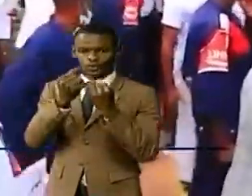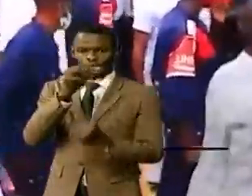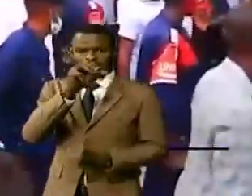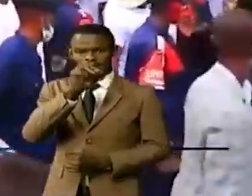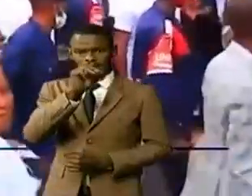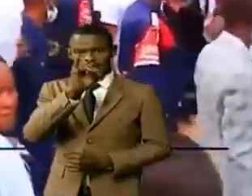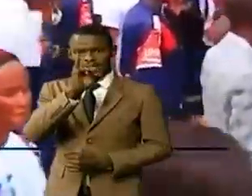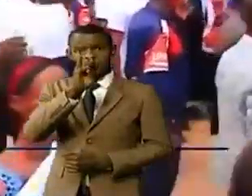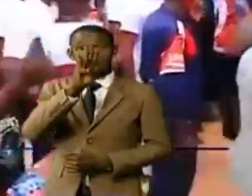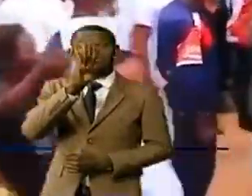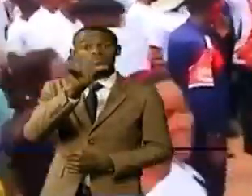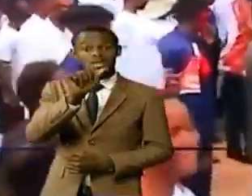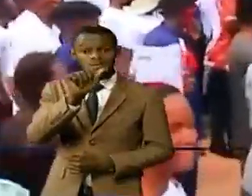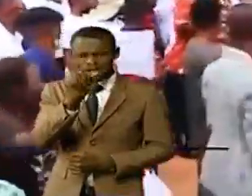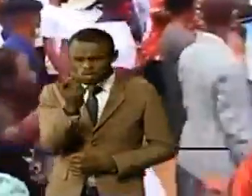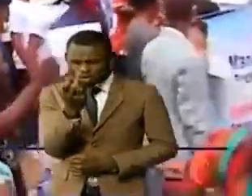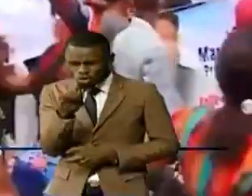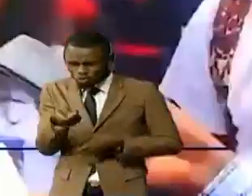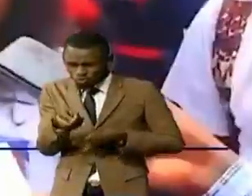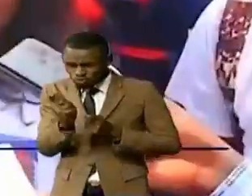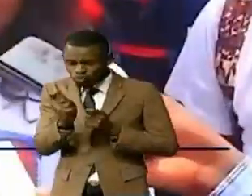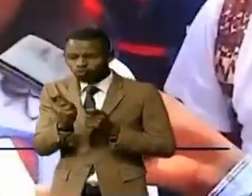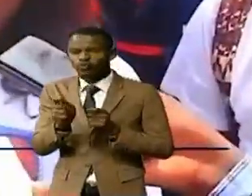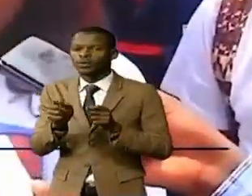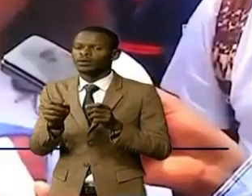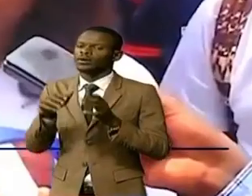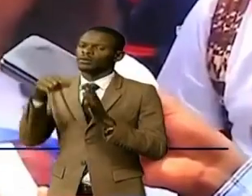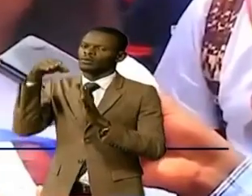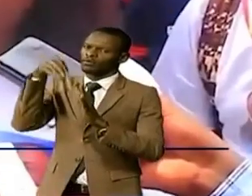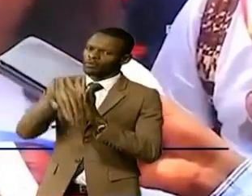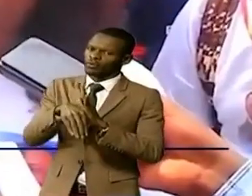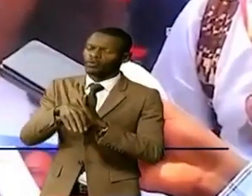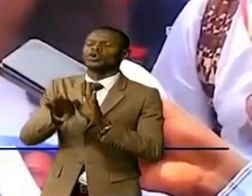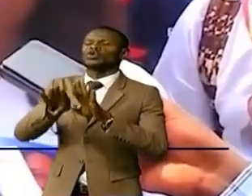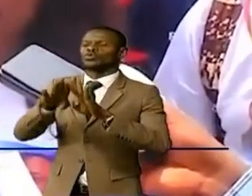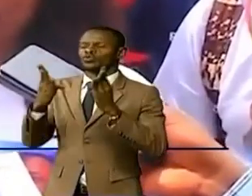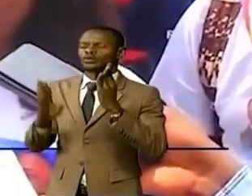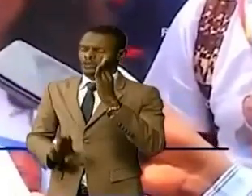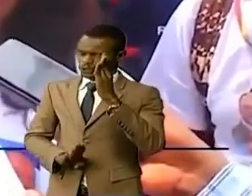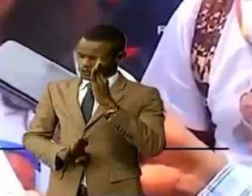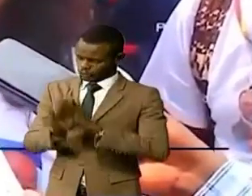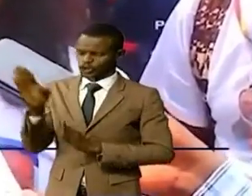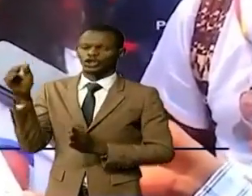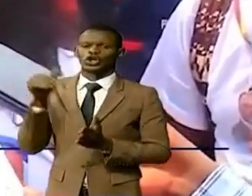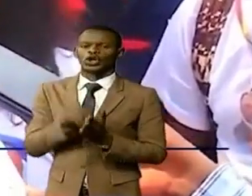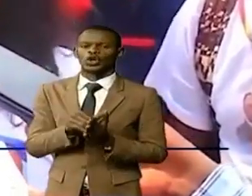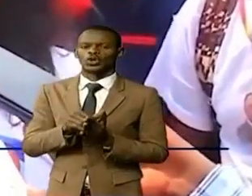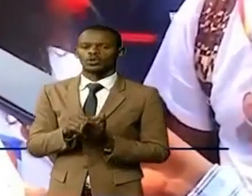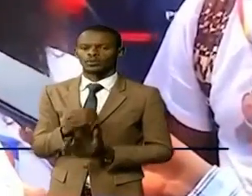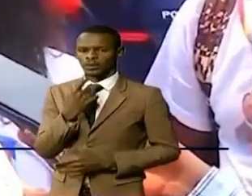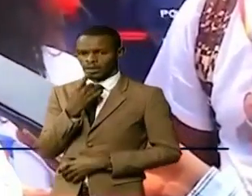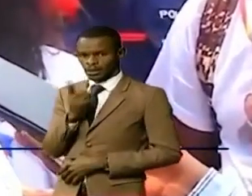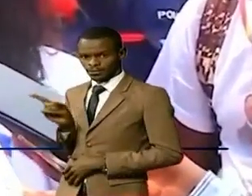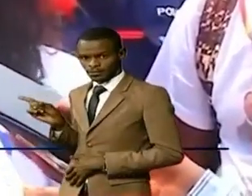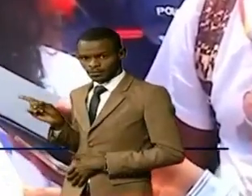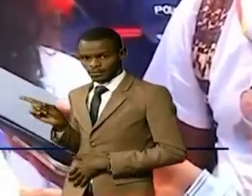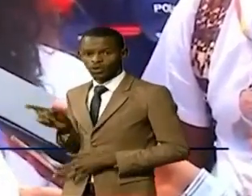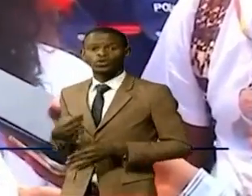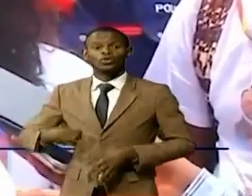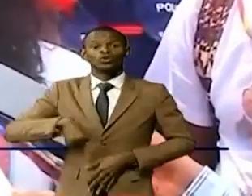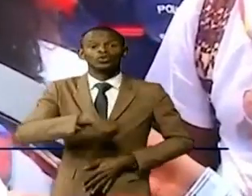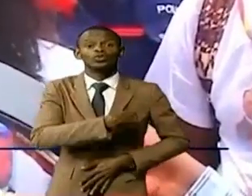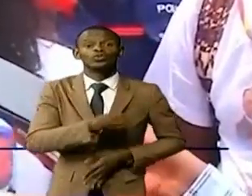de tout l'espace Grand Kasaï, aujourd'hui ombre d'elle-même. Nous demandons de s'impliquer personnellement pour